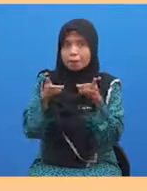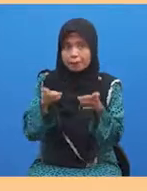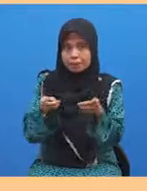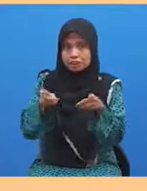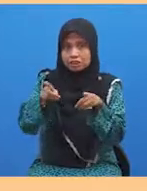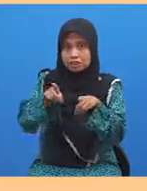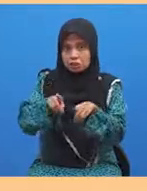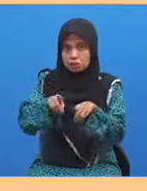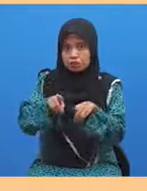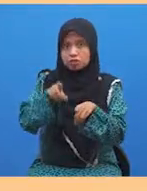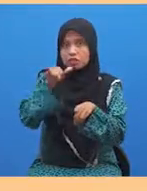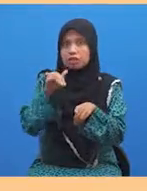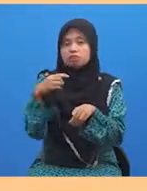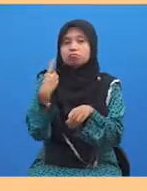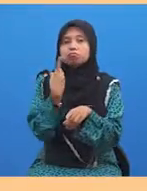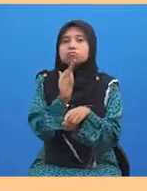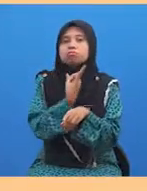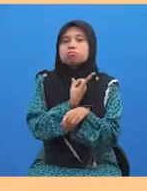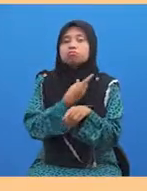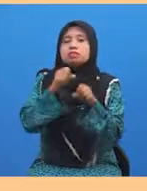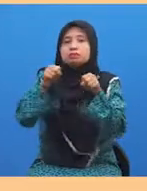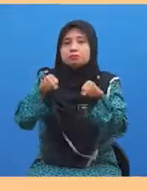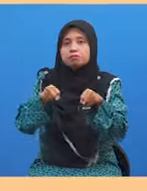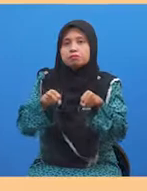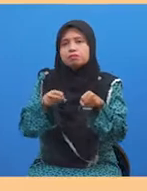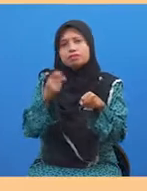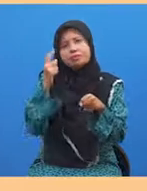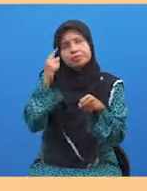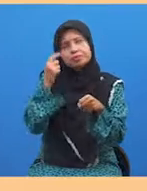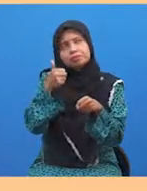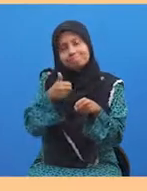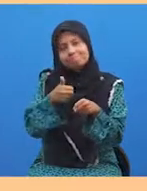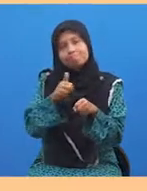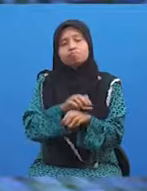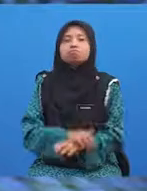dalam setiap peristiwa yang boleh kita anggap menarik?